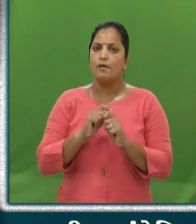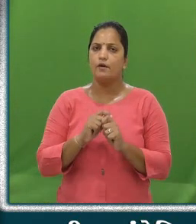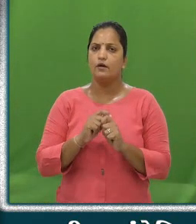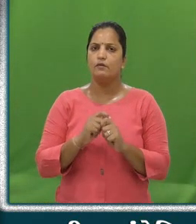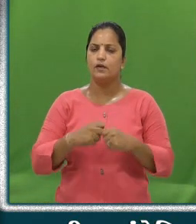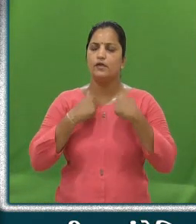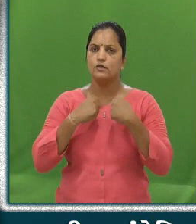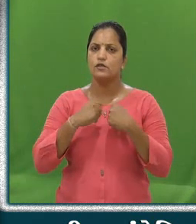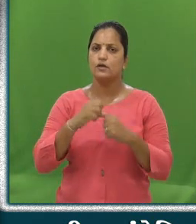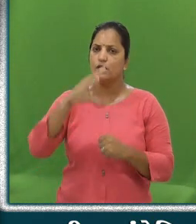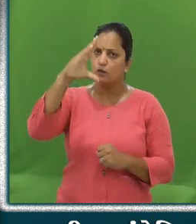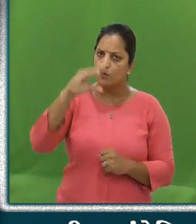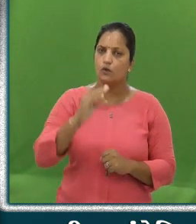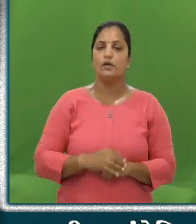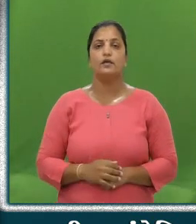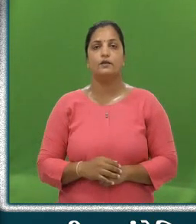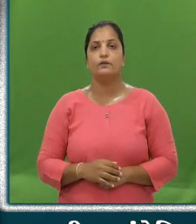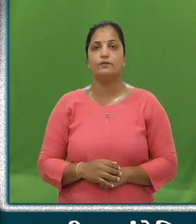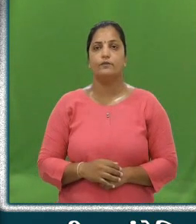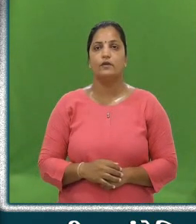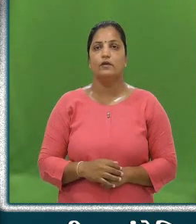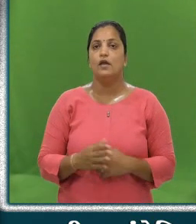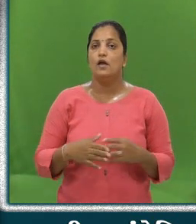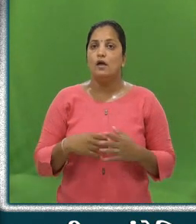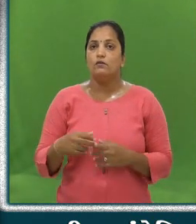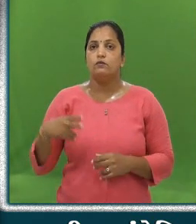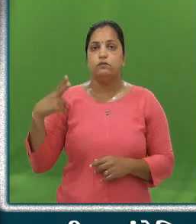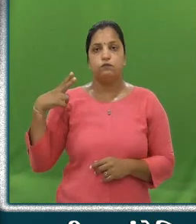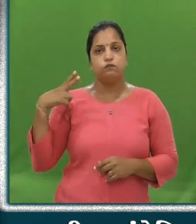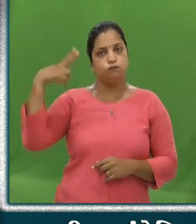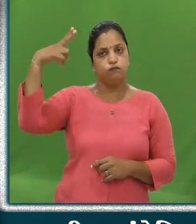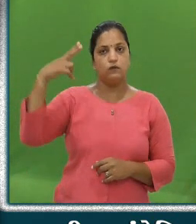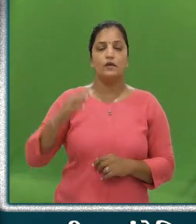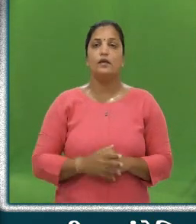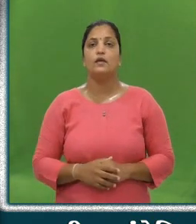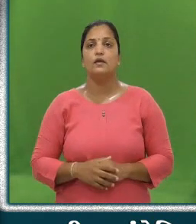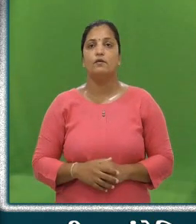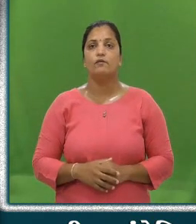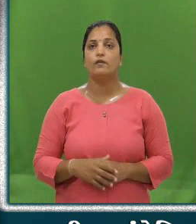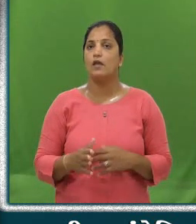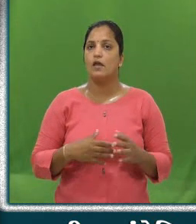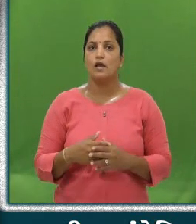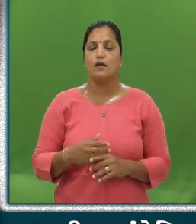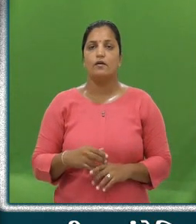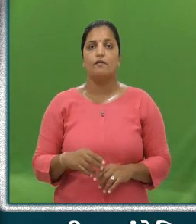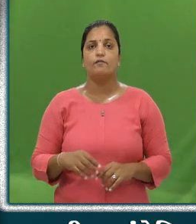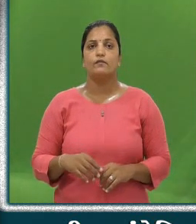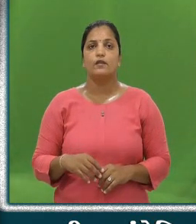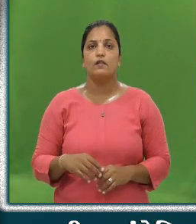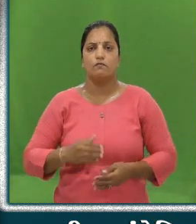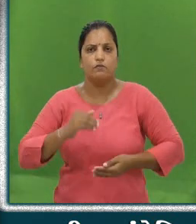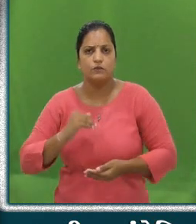તો હમણાં જ વાત કરી કે અંતઃસ્રાવનું યોગ્ય પ્રમાણ રહેશે તો કોઈ પણ જે છોડ હોય કે પછી જે કહેવામાં આવે